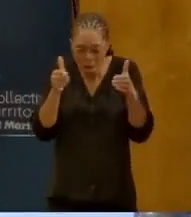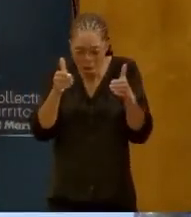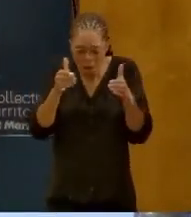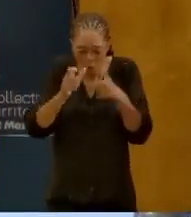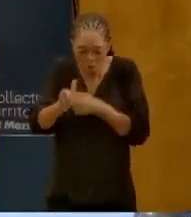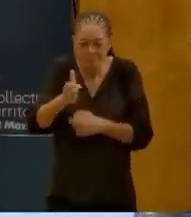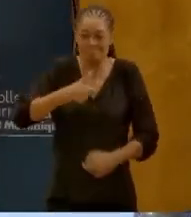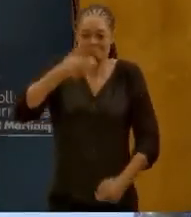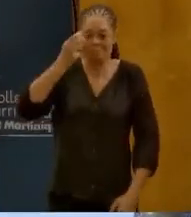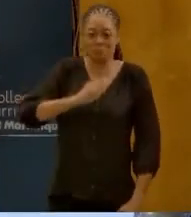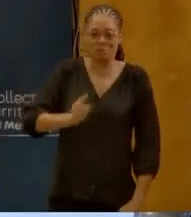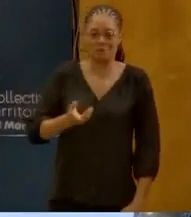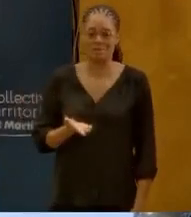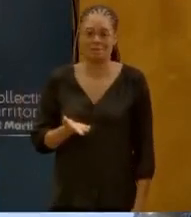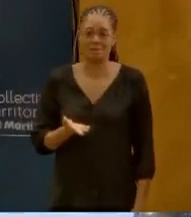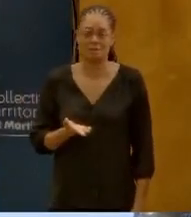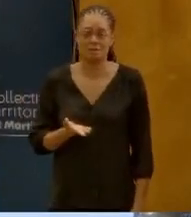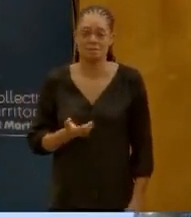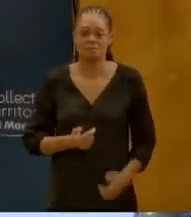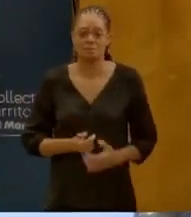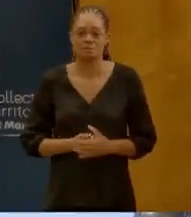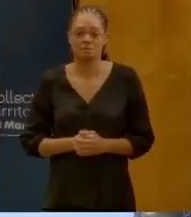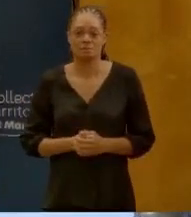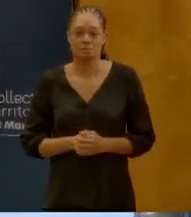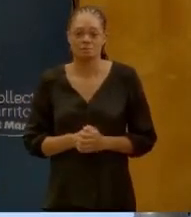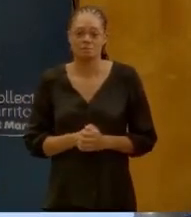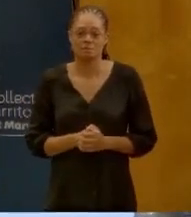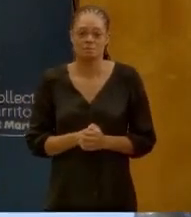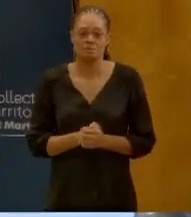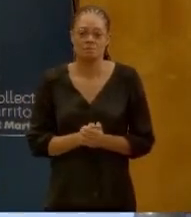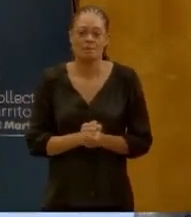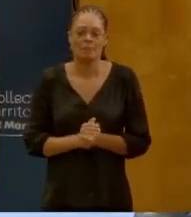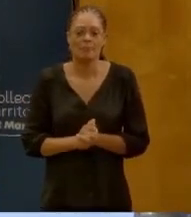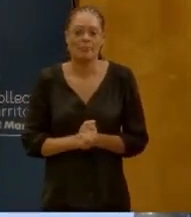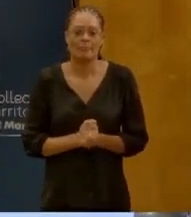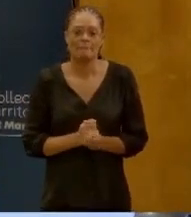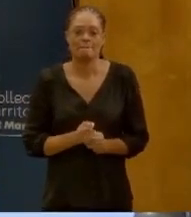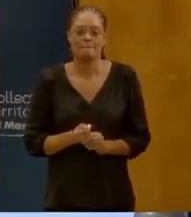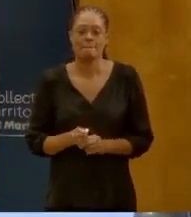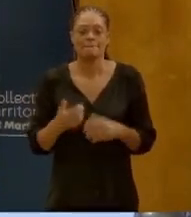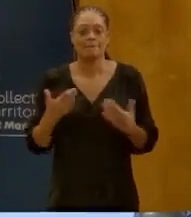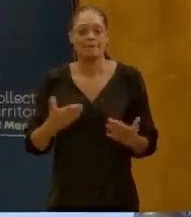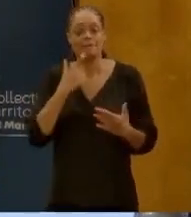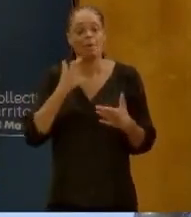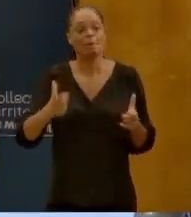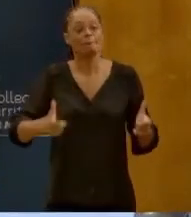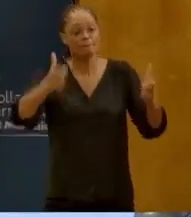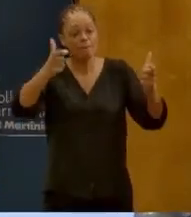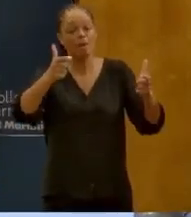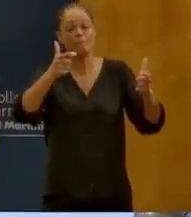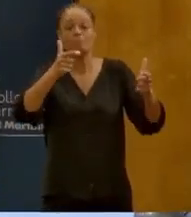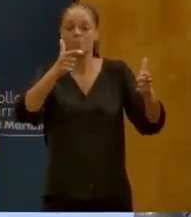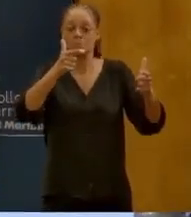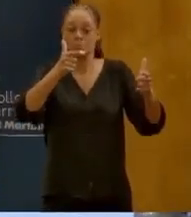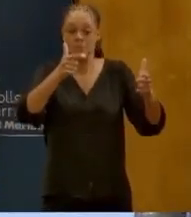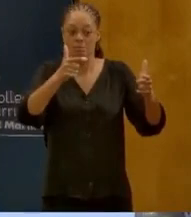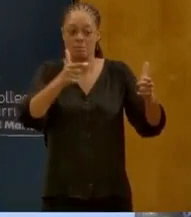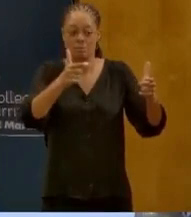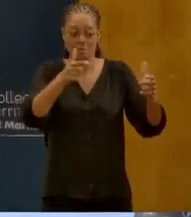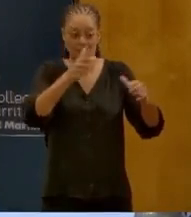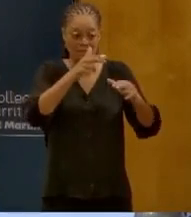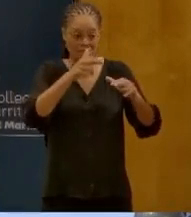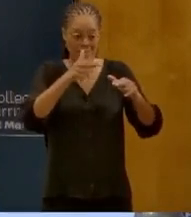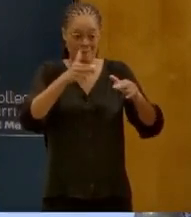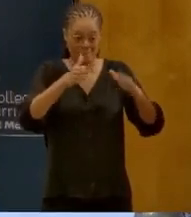pas, président. Malgré le coût. Donc, mettez le bâtiment à disposition en état de